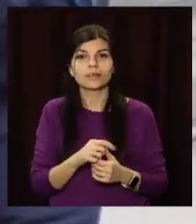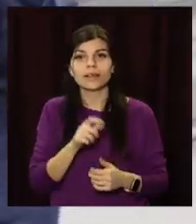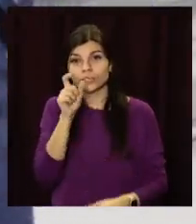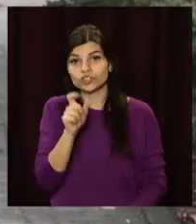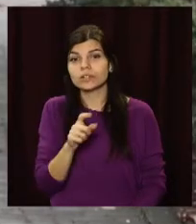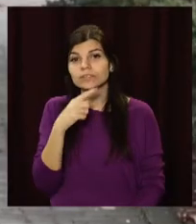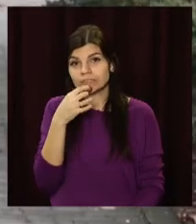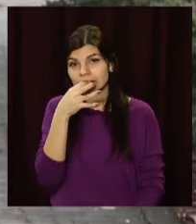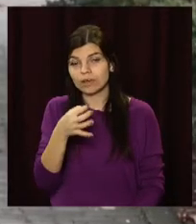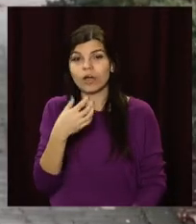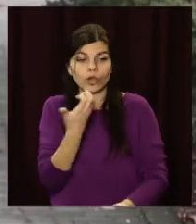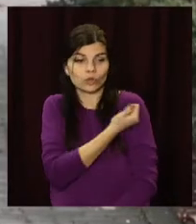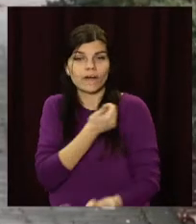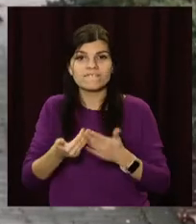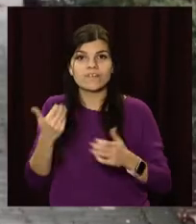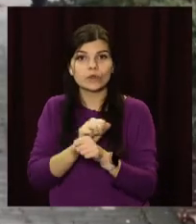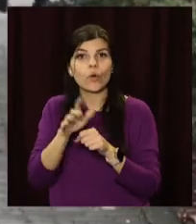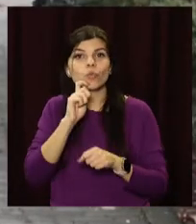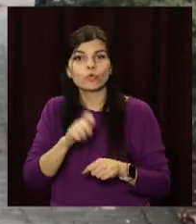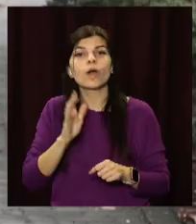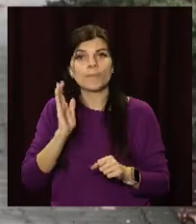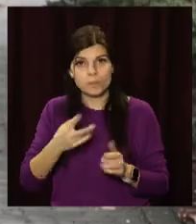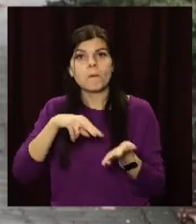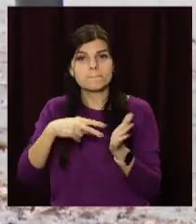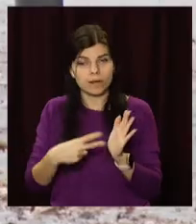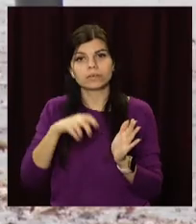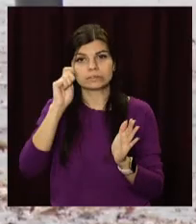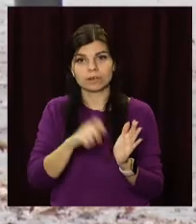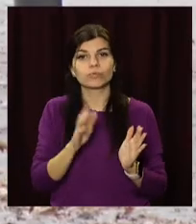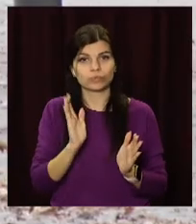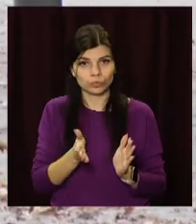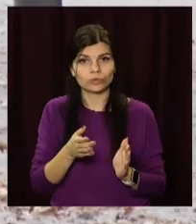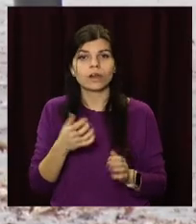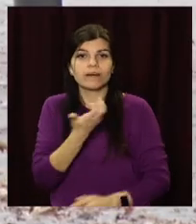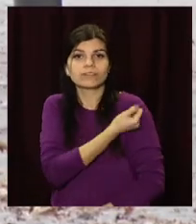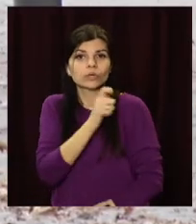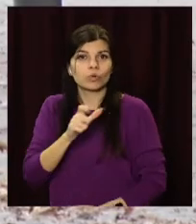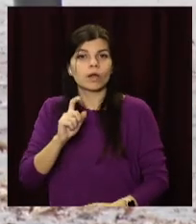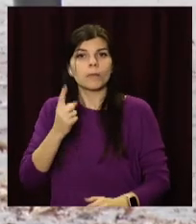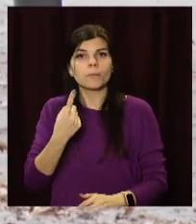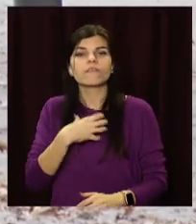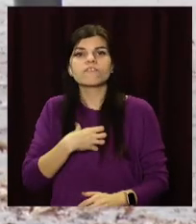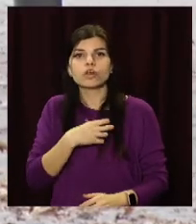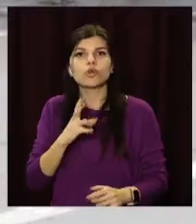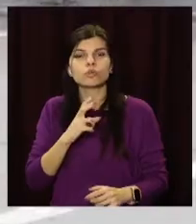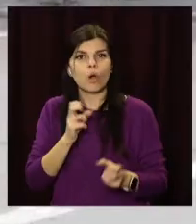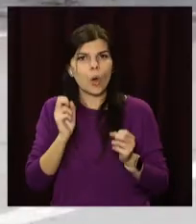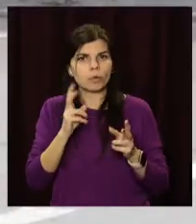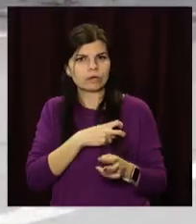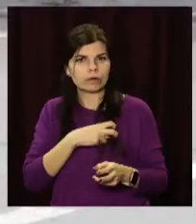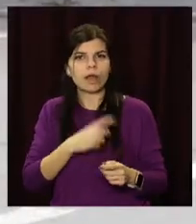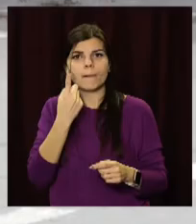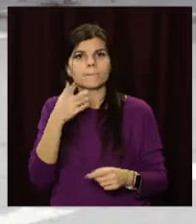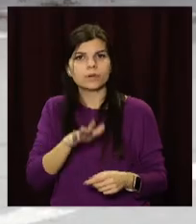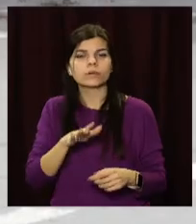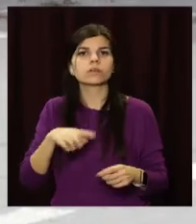Степанов зазначив, щеплення від коронавірусу в Україні стартує за планом. Передусім вакцину отримують люди з критичним ризиком інфікування. На першому